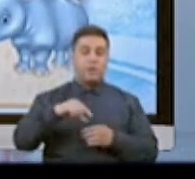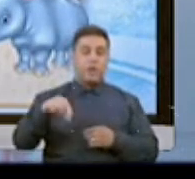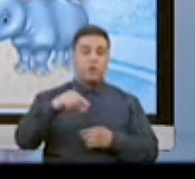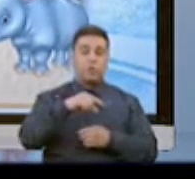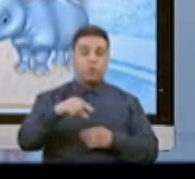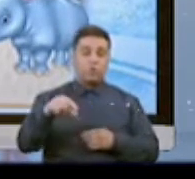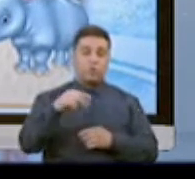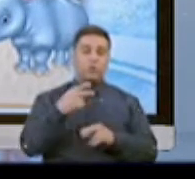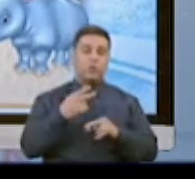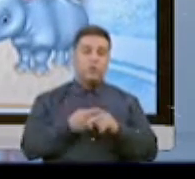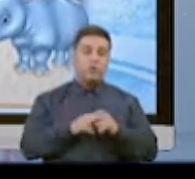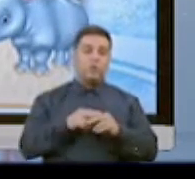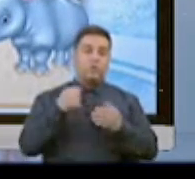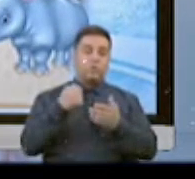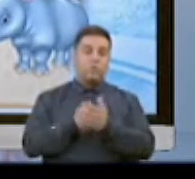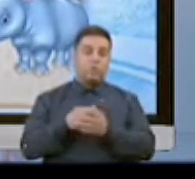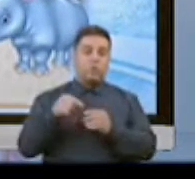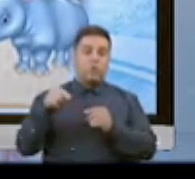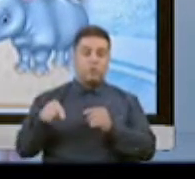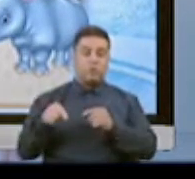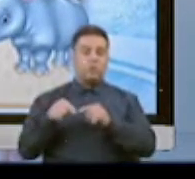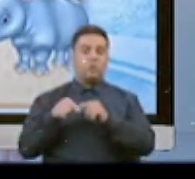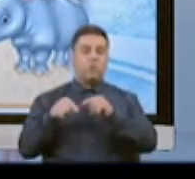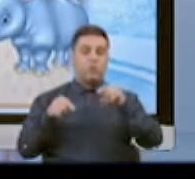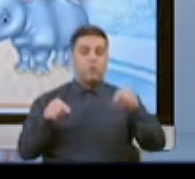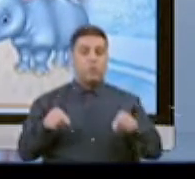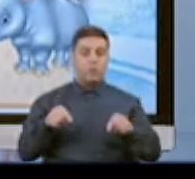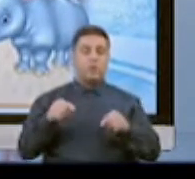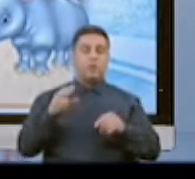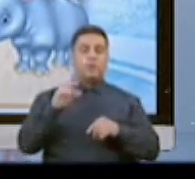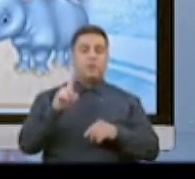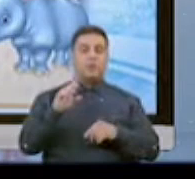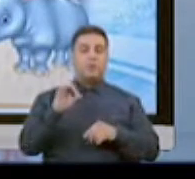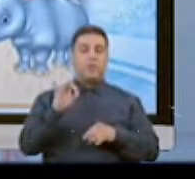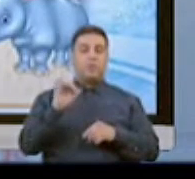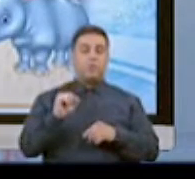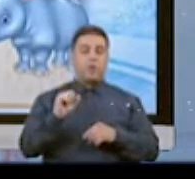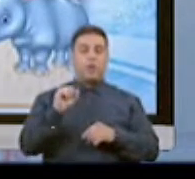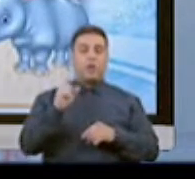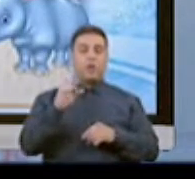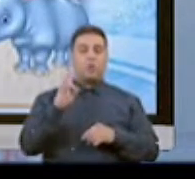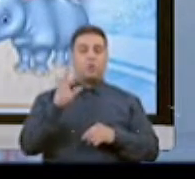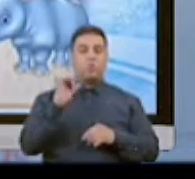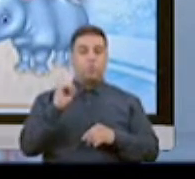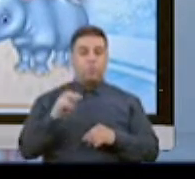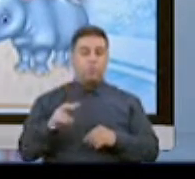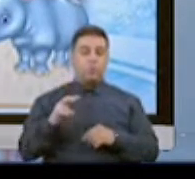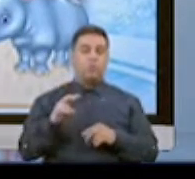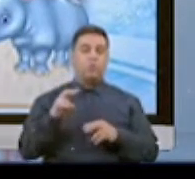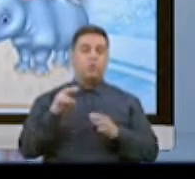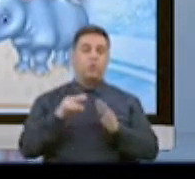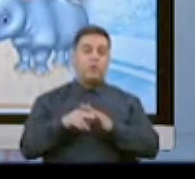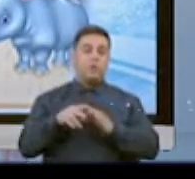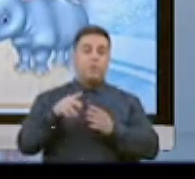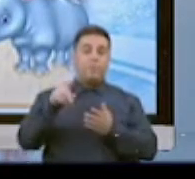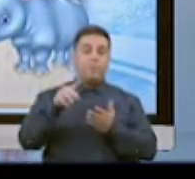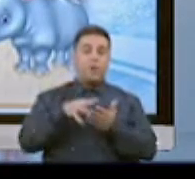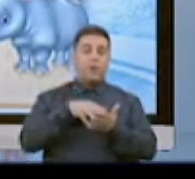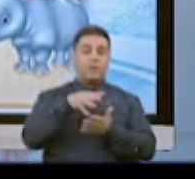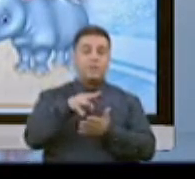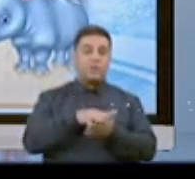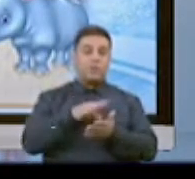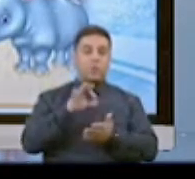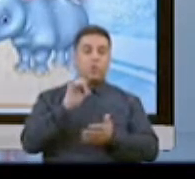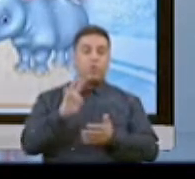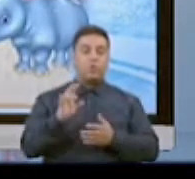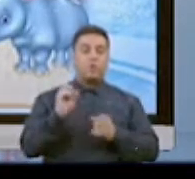от порожка до порожка. Зебра ахнула. Друзья, полосатый он,